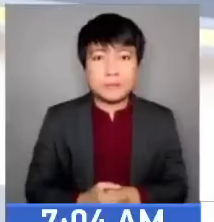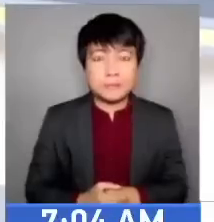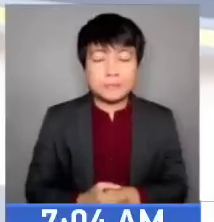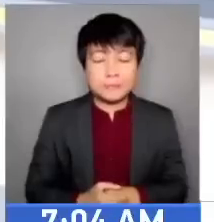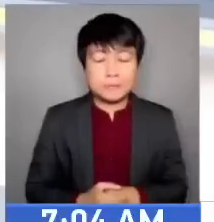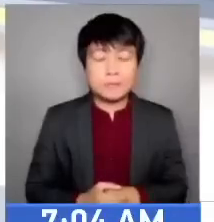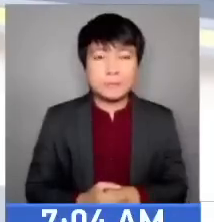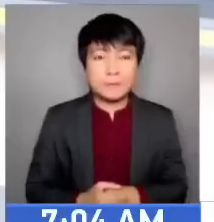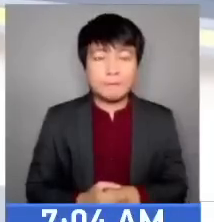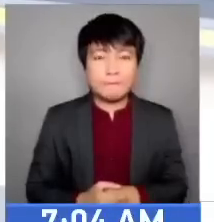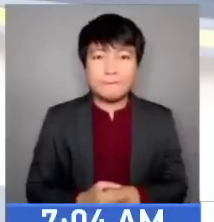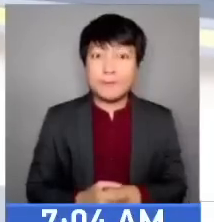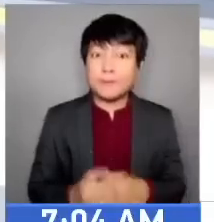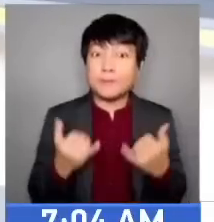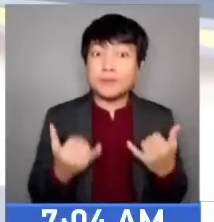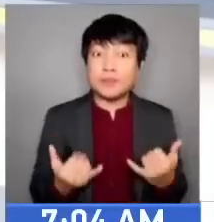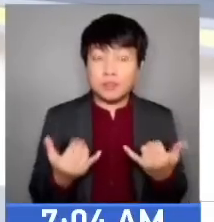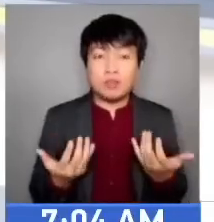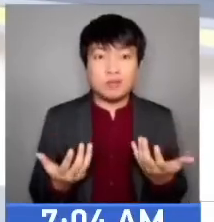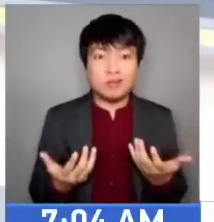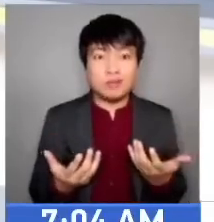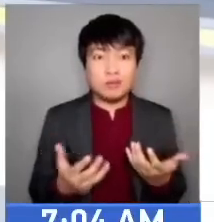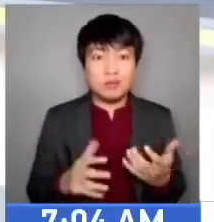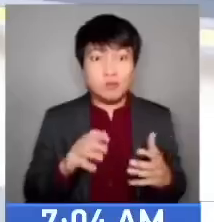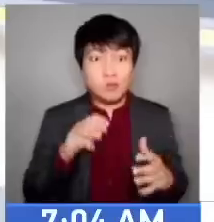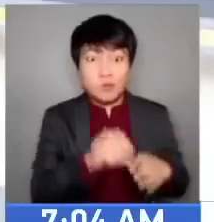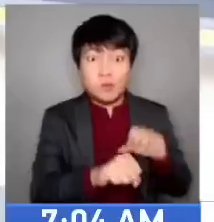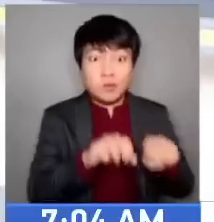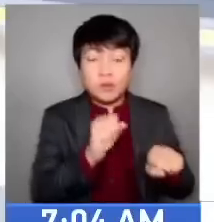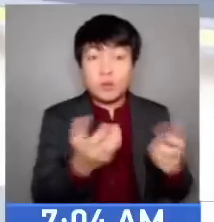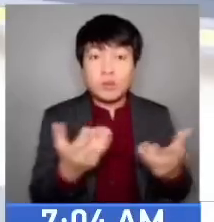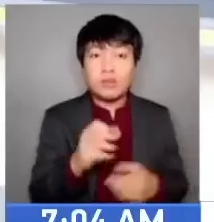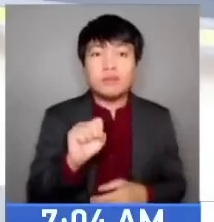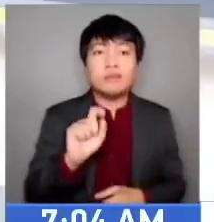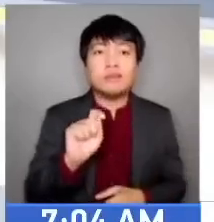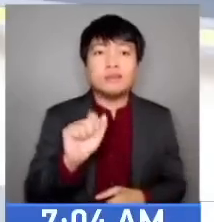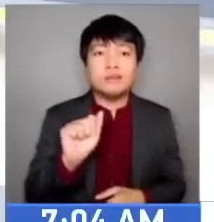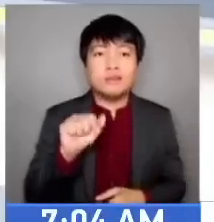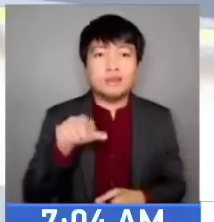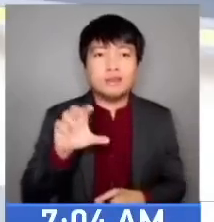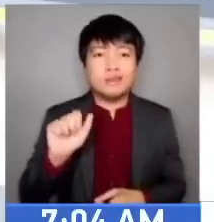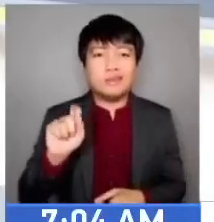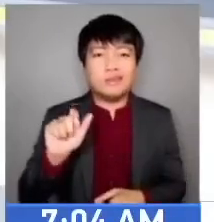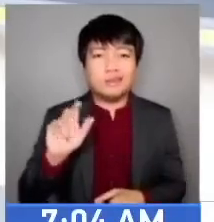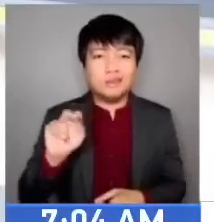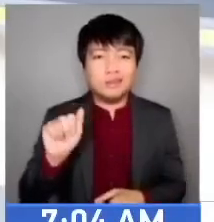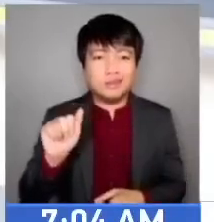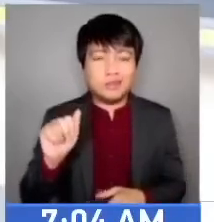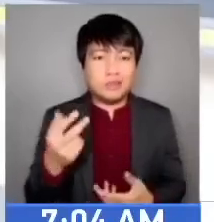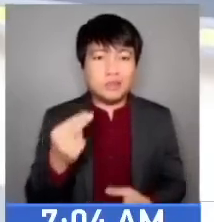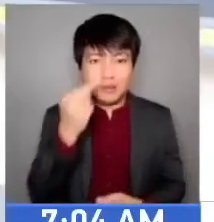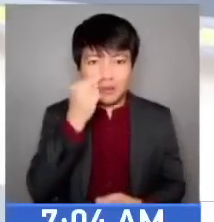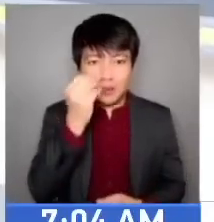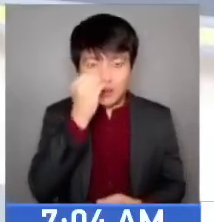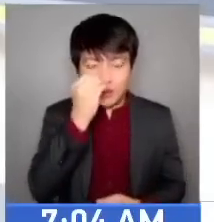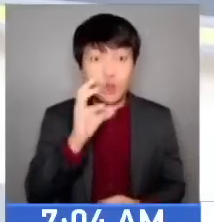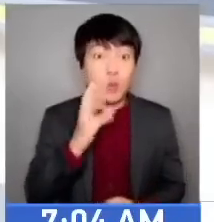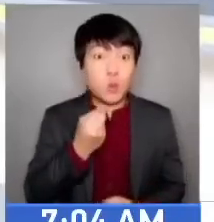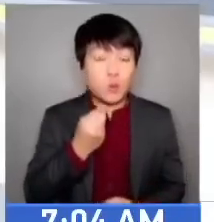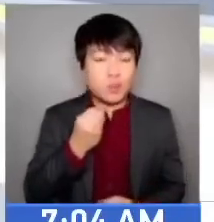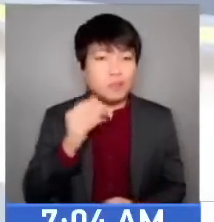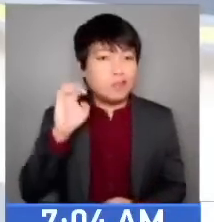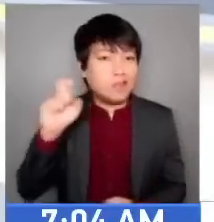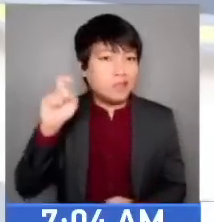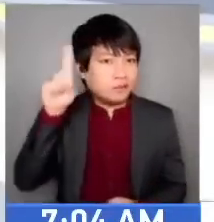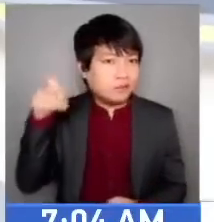Igan muling the raid ng property sa Santa Kalina, Negros Oriental, na ay sa mga otoridad ay si dating Governor Pride Henry Teves ang isa